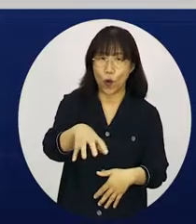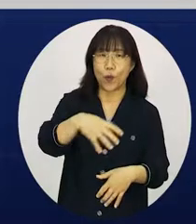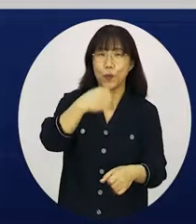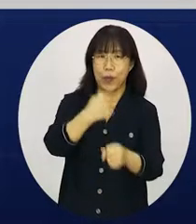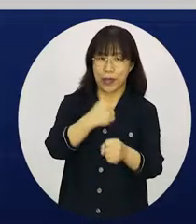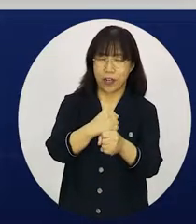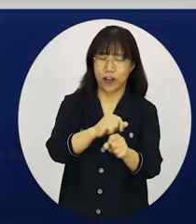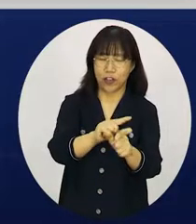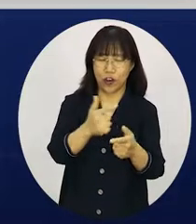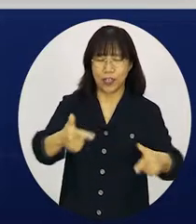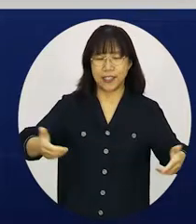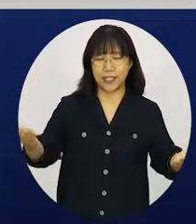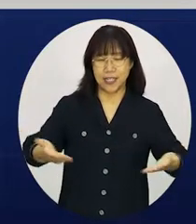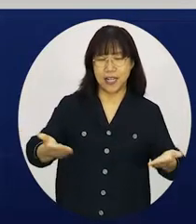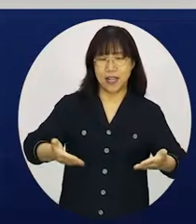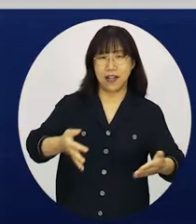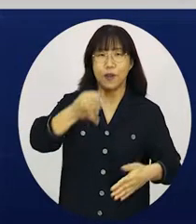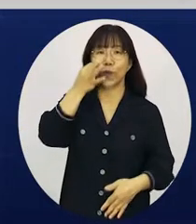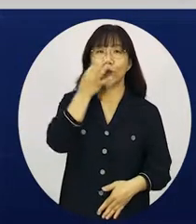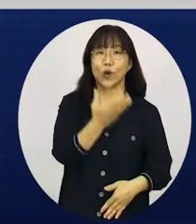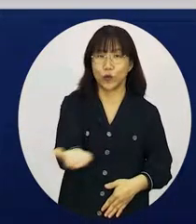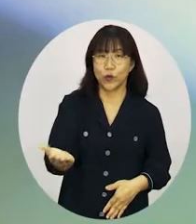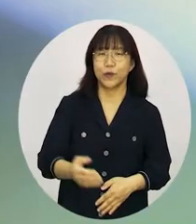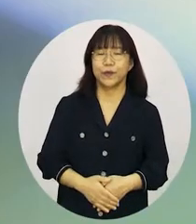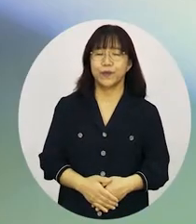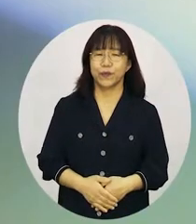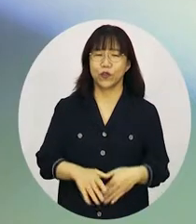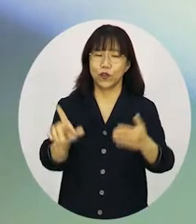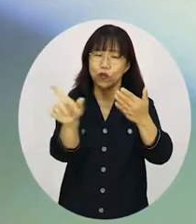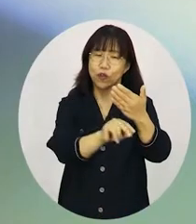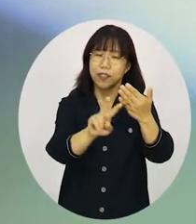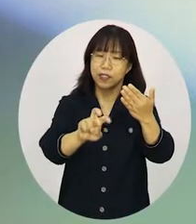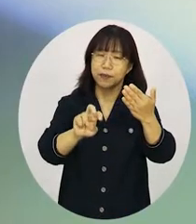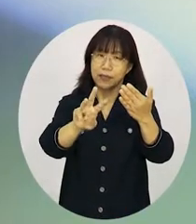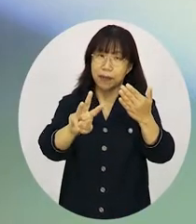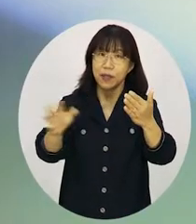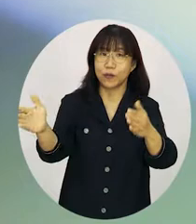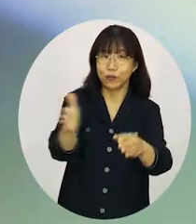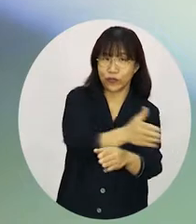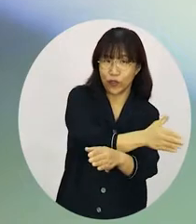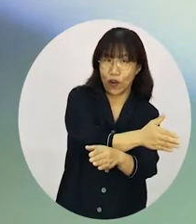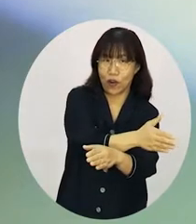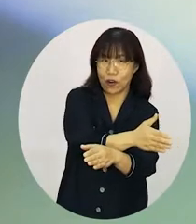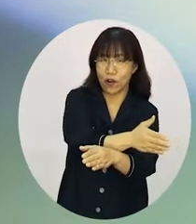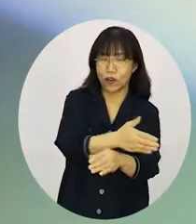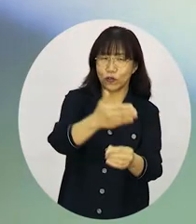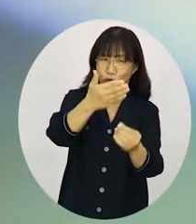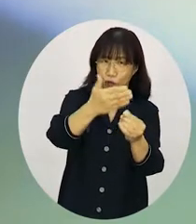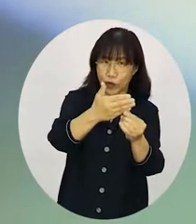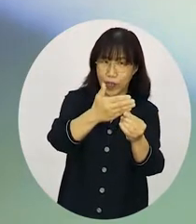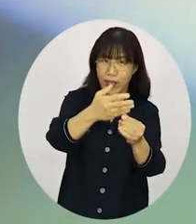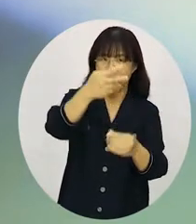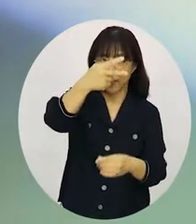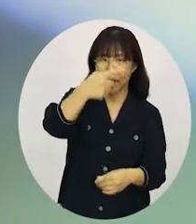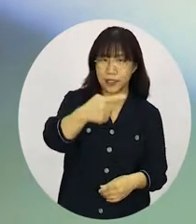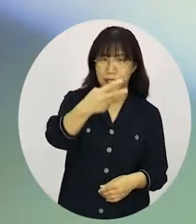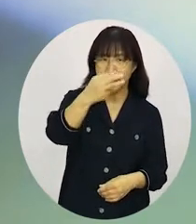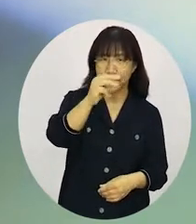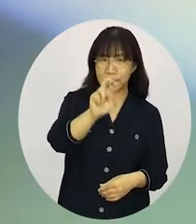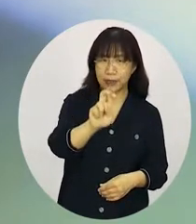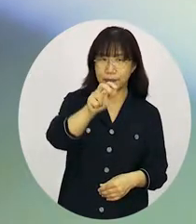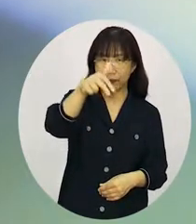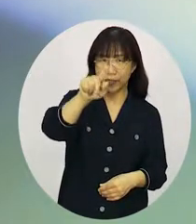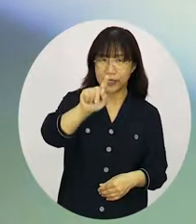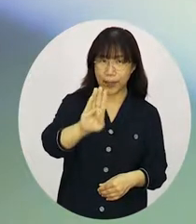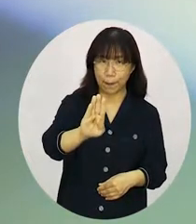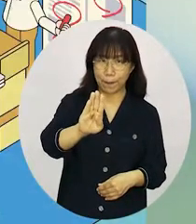다양한 직업들을 만나볼 수 있습니다. 지난 9월 23일부터 시작된 제9회 강서 드림자